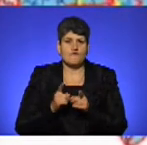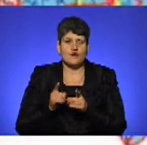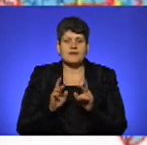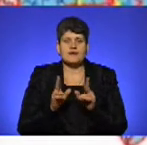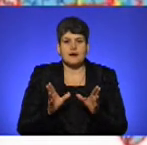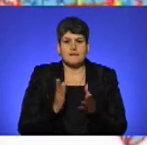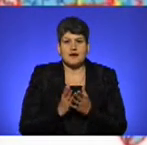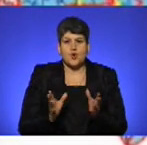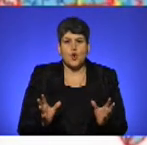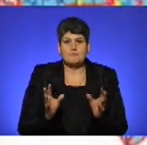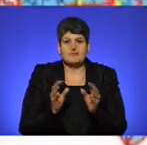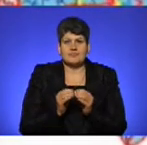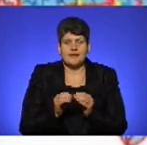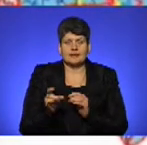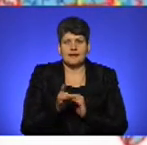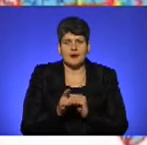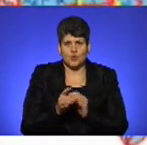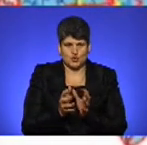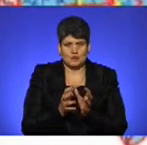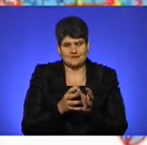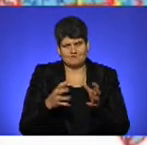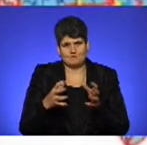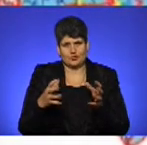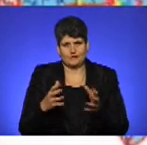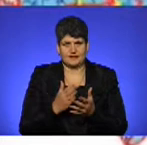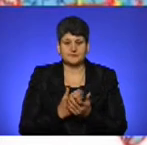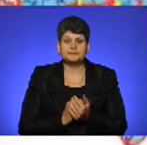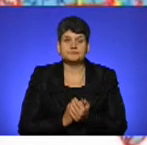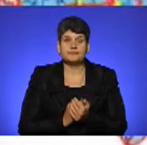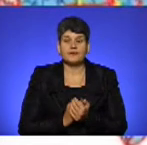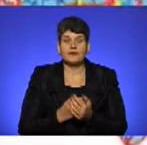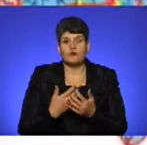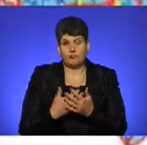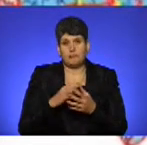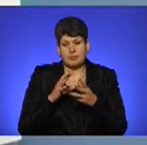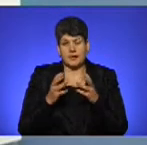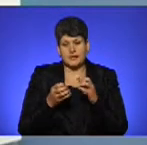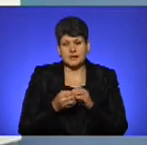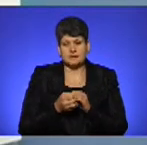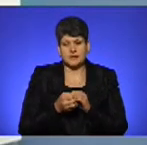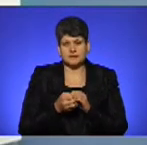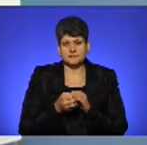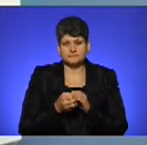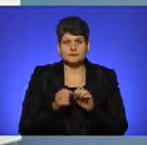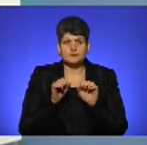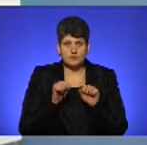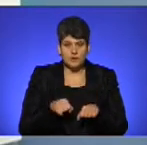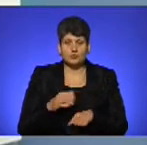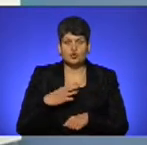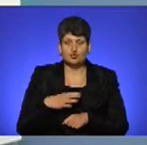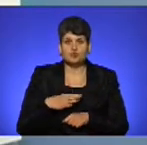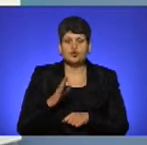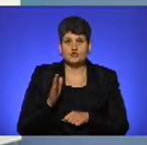об'єднати райони, укрупнити їх, скажімо так. Тобто, в принципі, можемо очікувати,